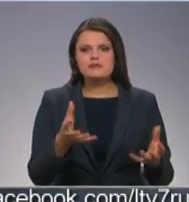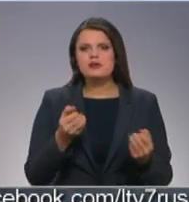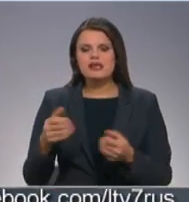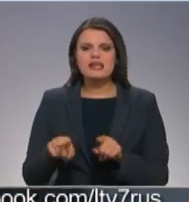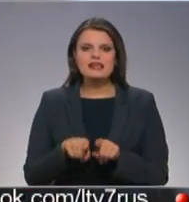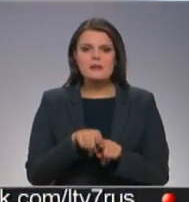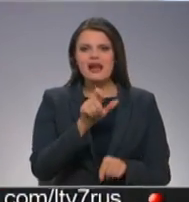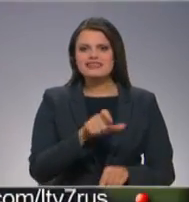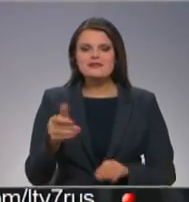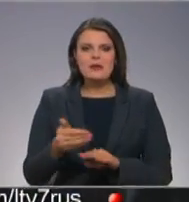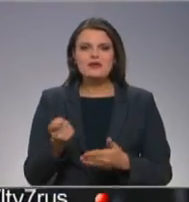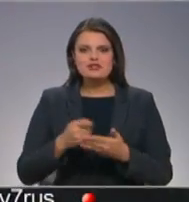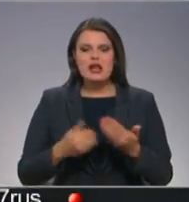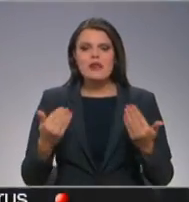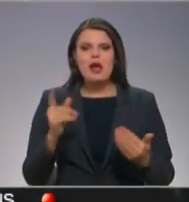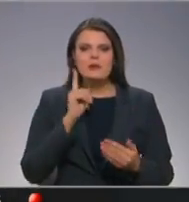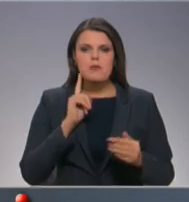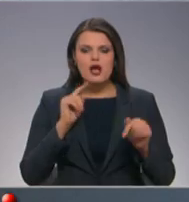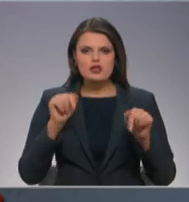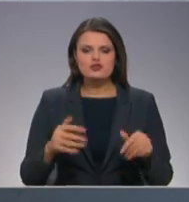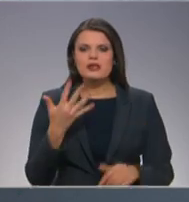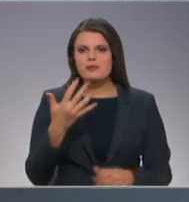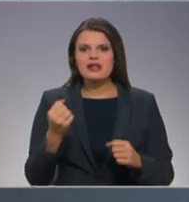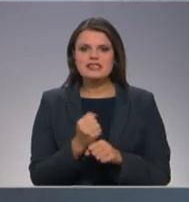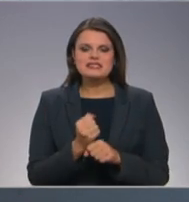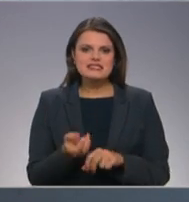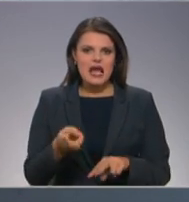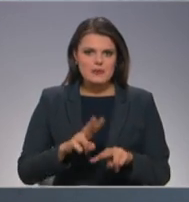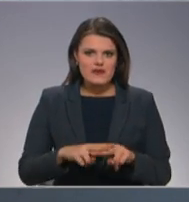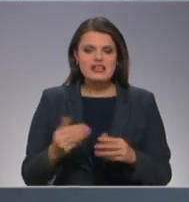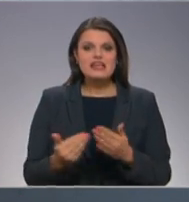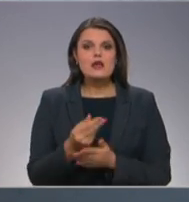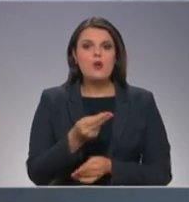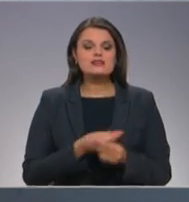slēgšanas. Pagaidām šeit ir 5 darba vietas. Gaļas pārstrāde ir kompānijai